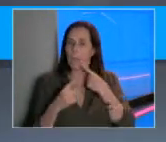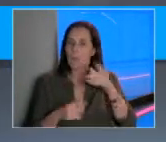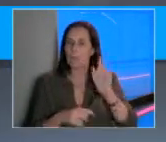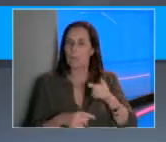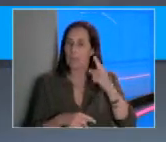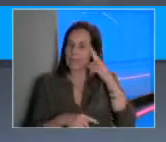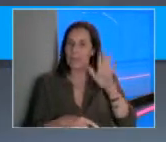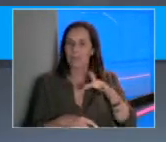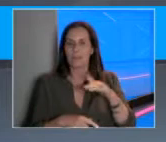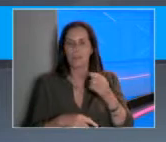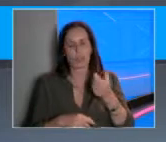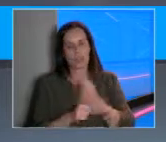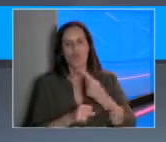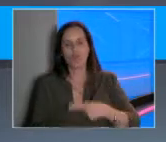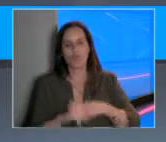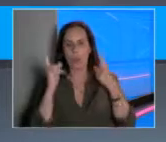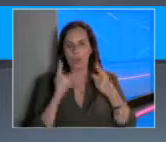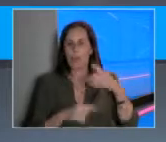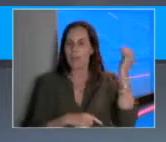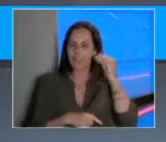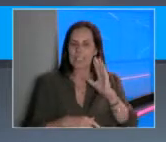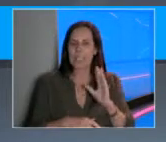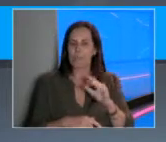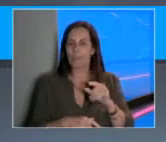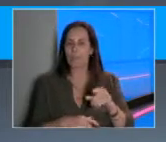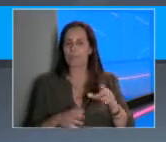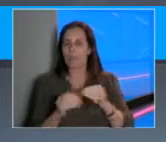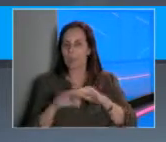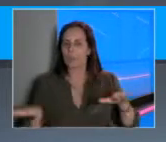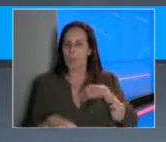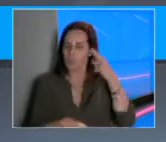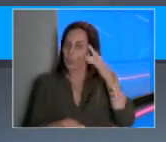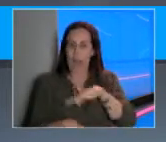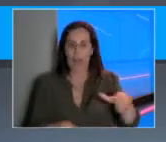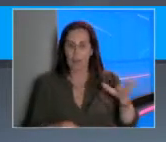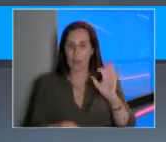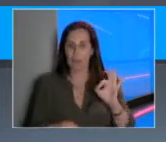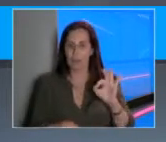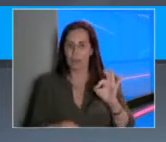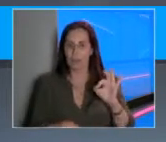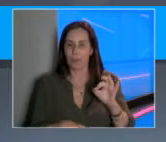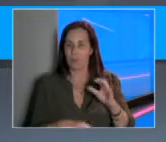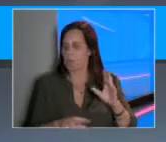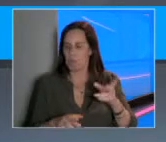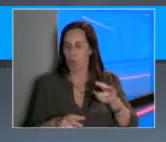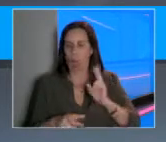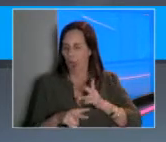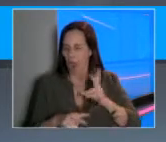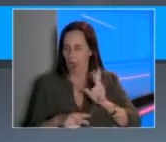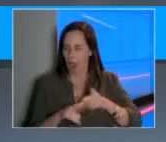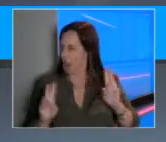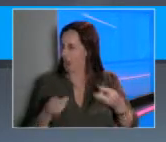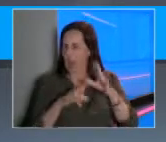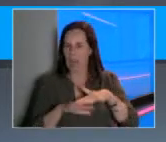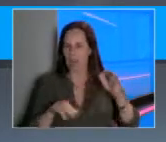לתת, לפי דעתי, גישה קצת שונה לבתי הספר, שזה עם ילדים, ואנחנו יודעים שילדים בעצם עוברים את המחלה בצורה יותר